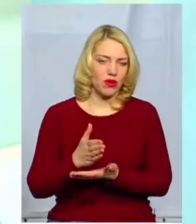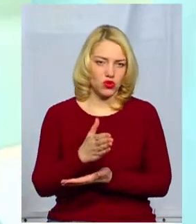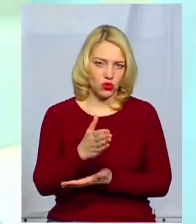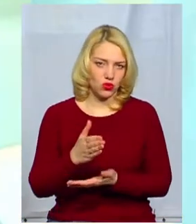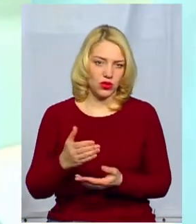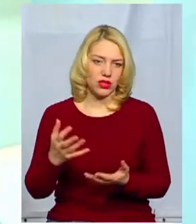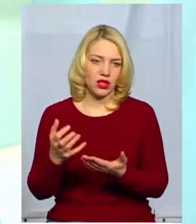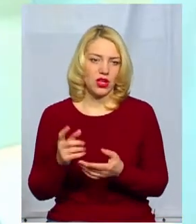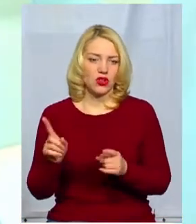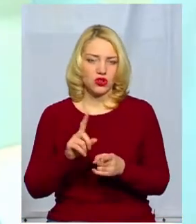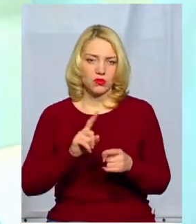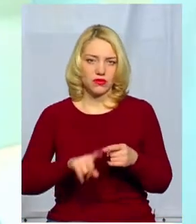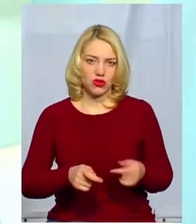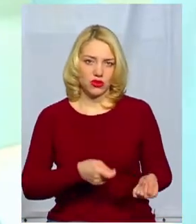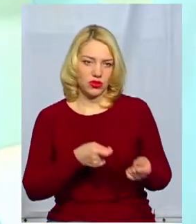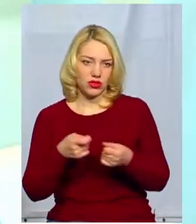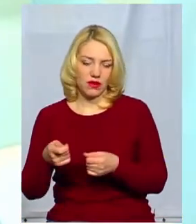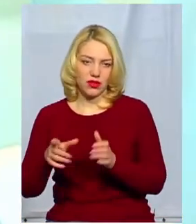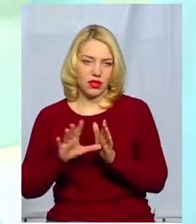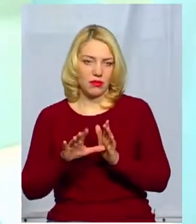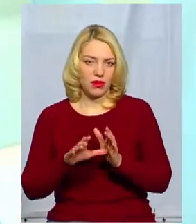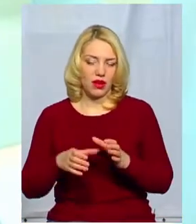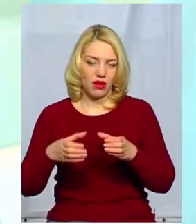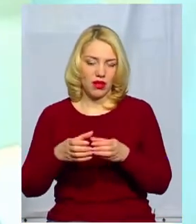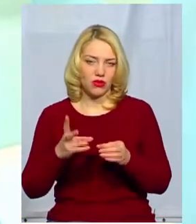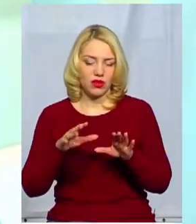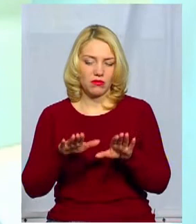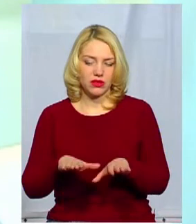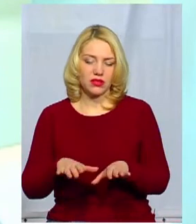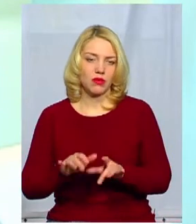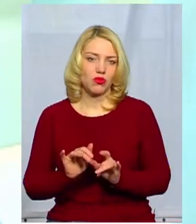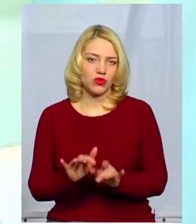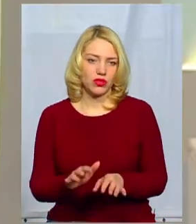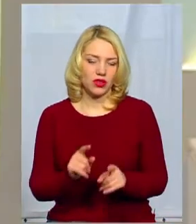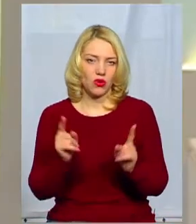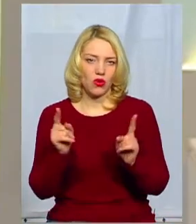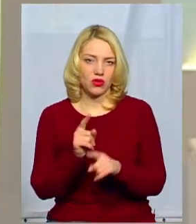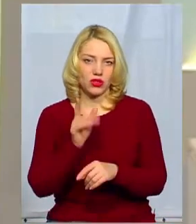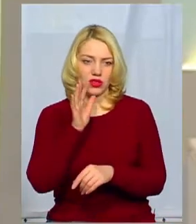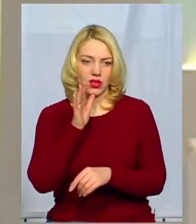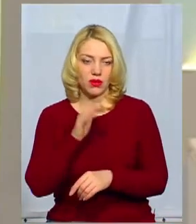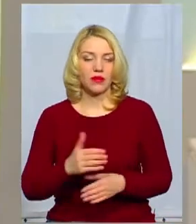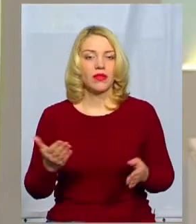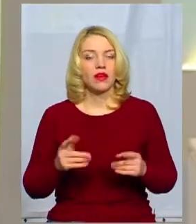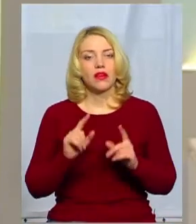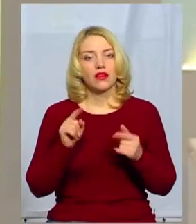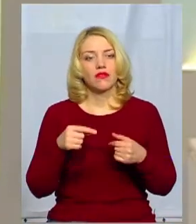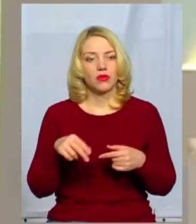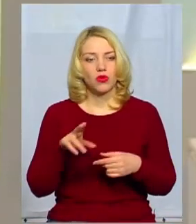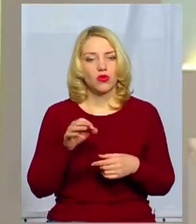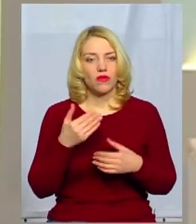щоб доставити бригаду до місця події в найкоротший термін. А які вимоги до